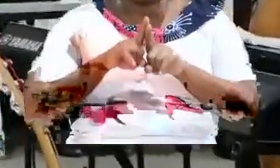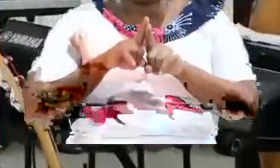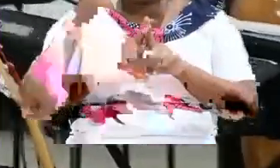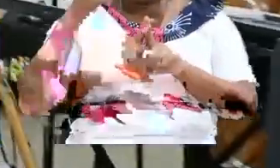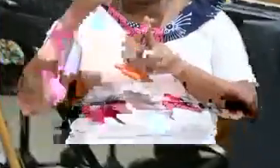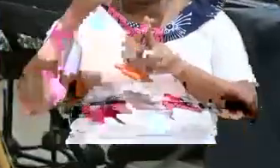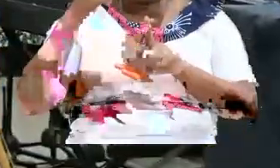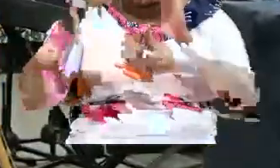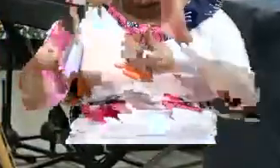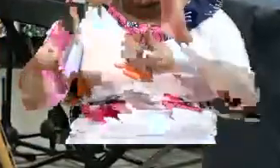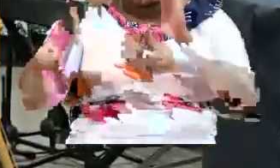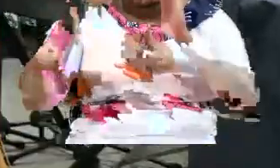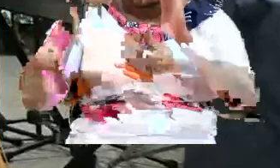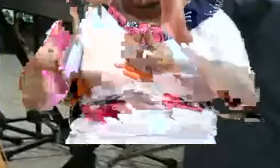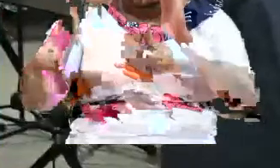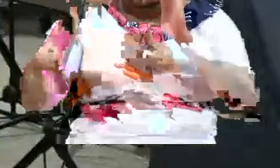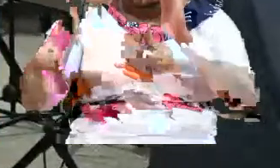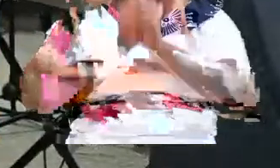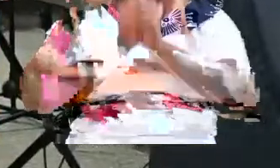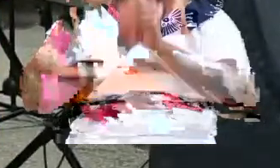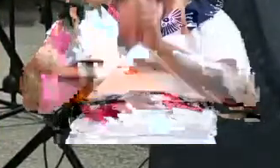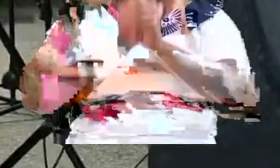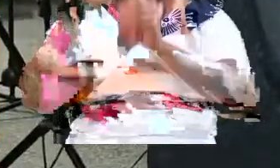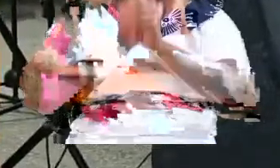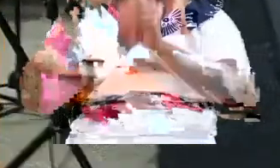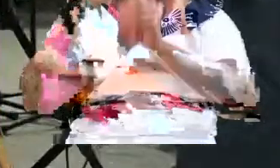Tumwabudu Mungu pamoja,